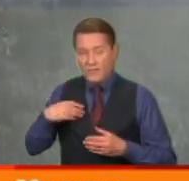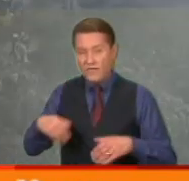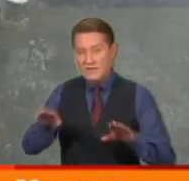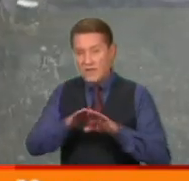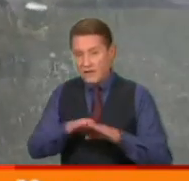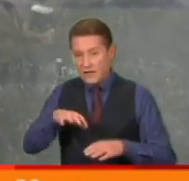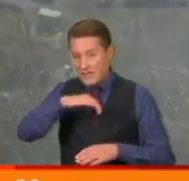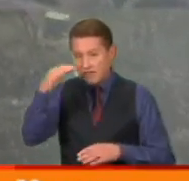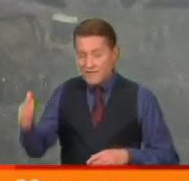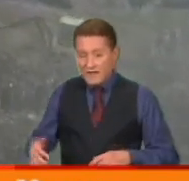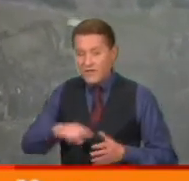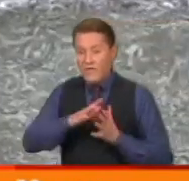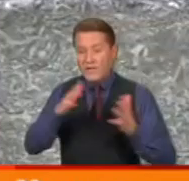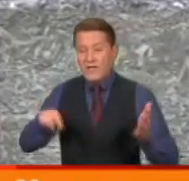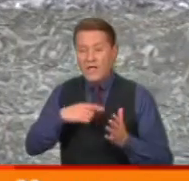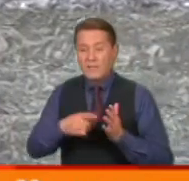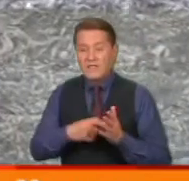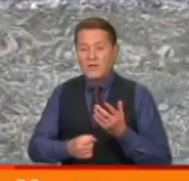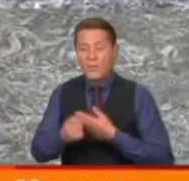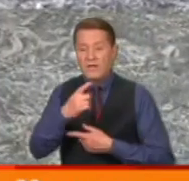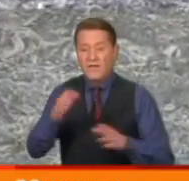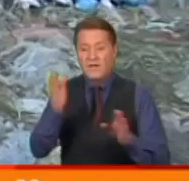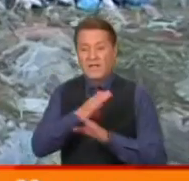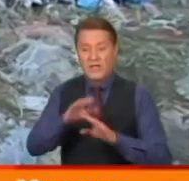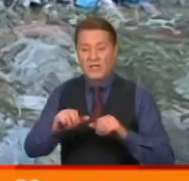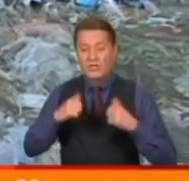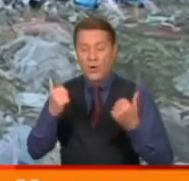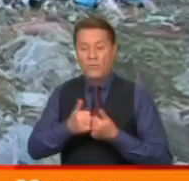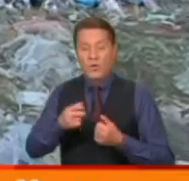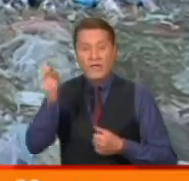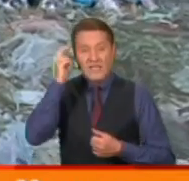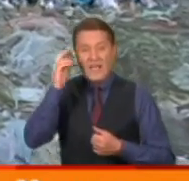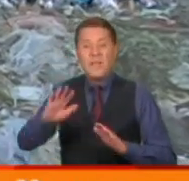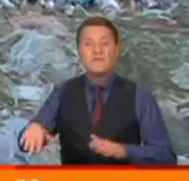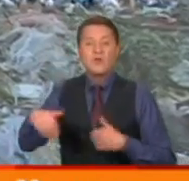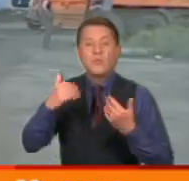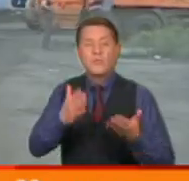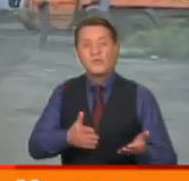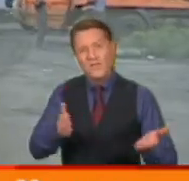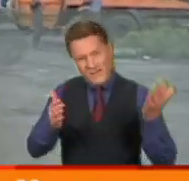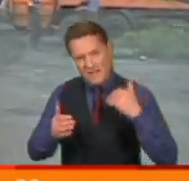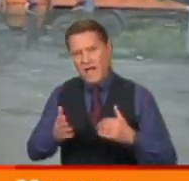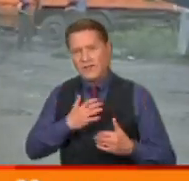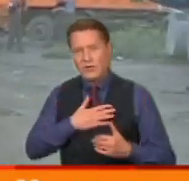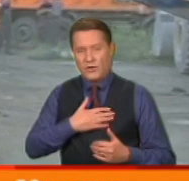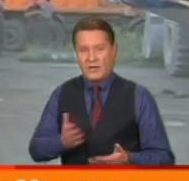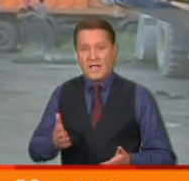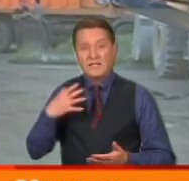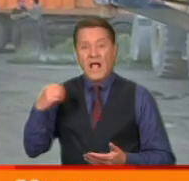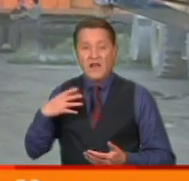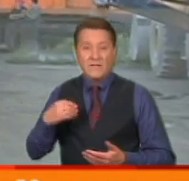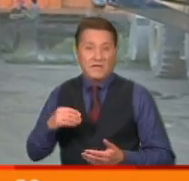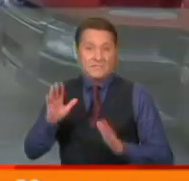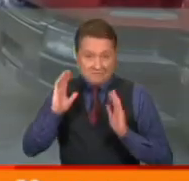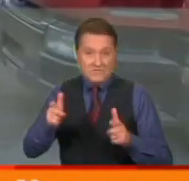закрили. Велике місто фактично опинилося в екологічній облозі. Столиця тоді запропонувала – везіть відходи до нас, а Львів